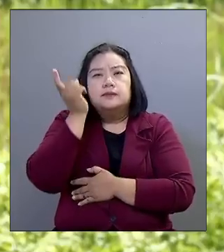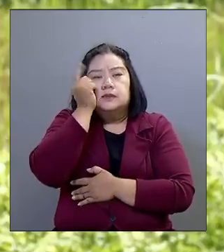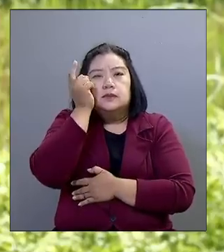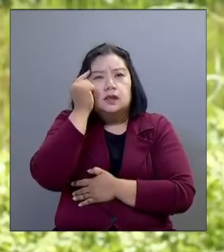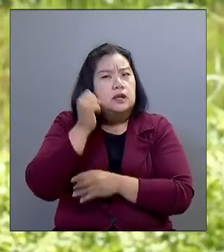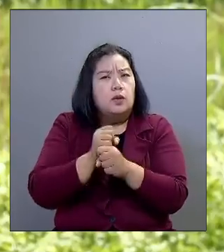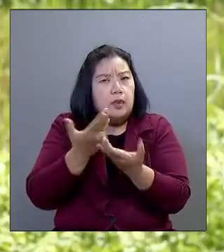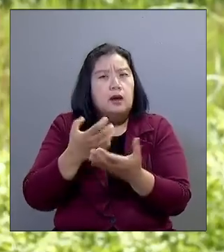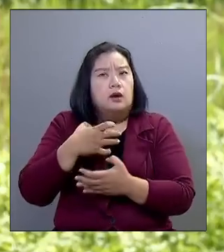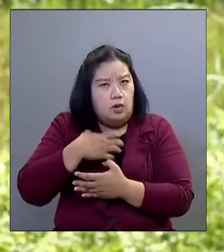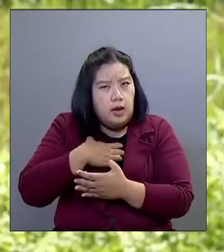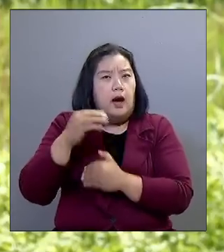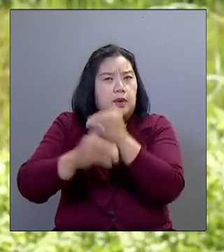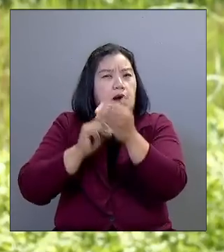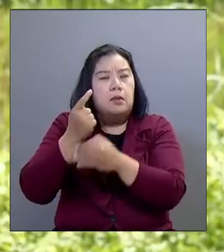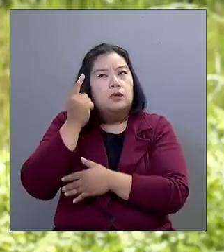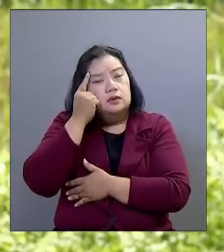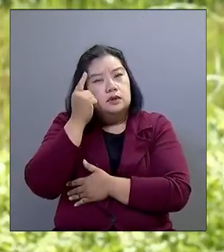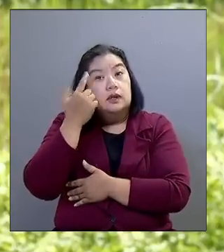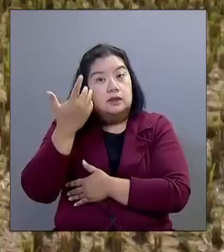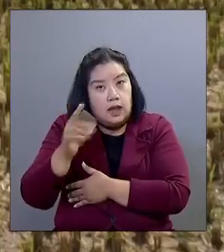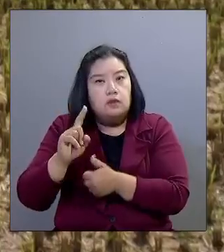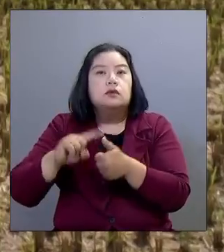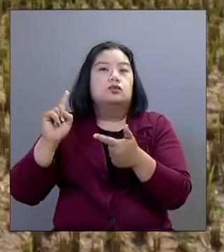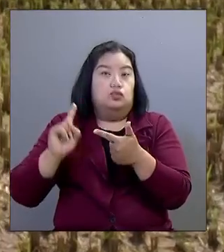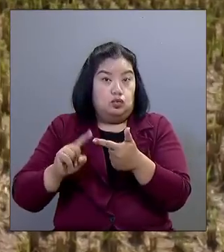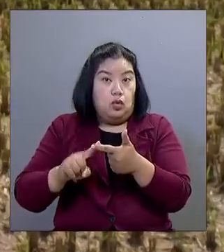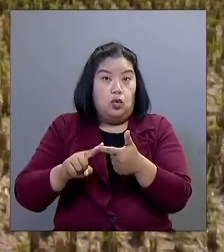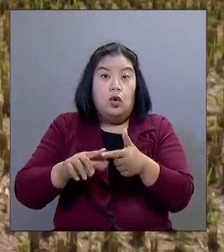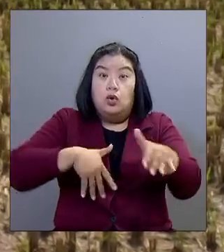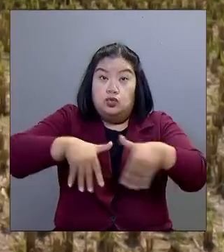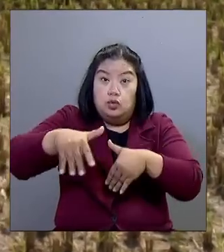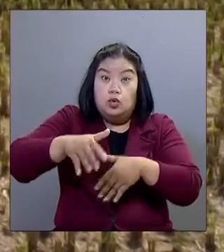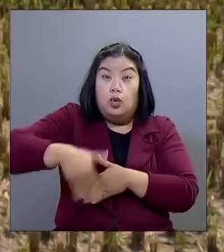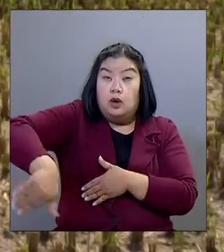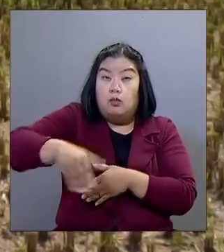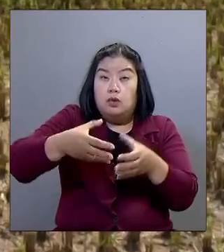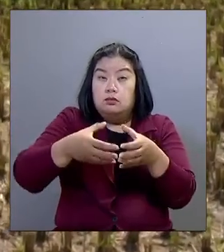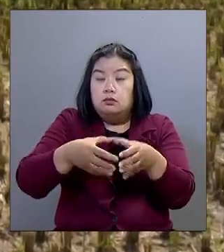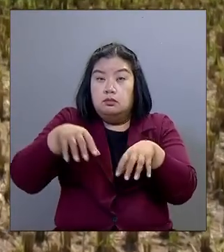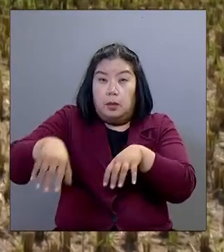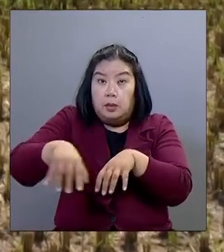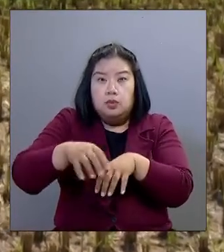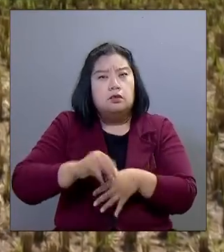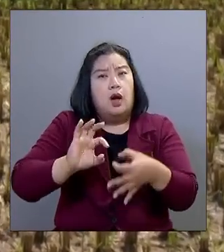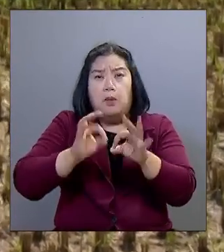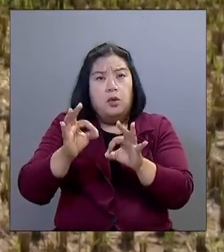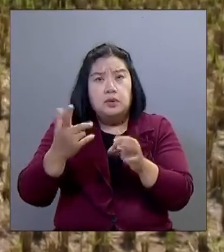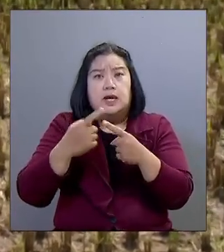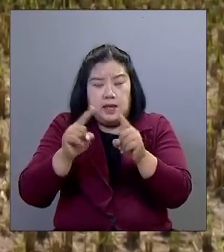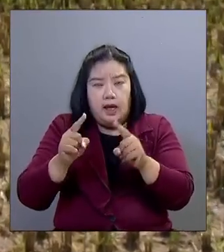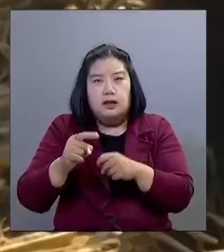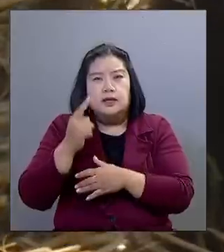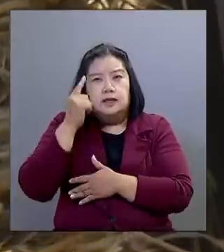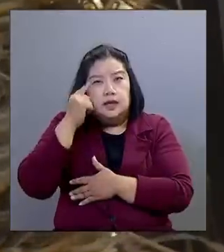ได้ยังไงและอีกส่วนหนึ่งคือในชุมชนของเราเนี่ยเราก็ไม่เผาไม่ทำลายอยู่แล้วแต่ว่าสิ่งที่เราจ